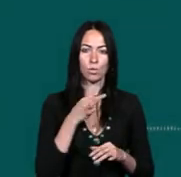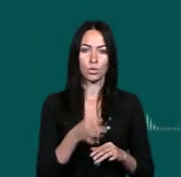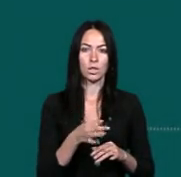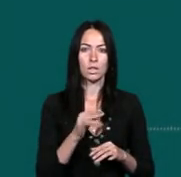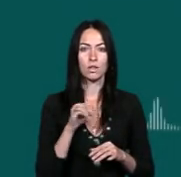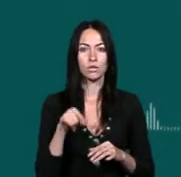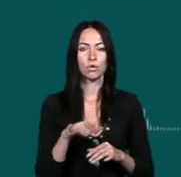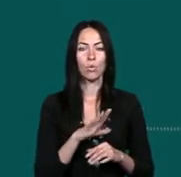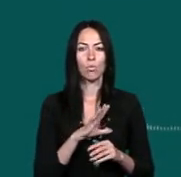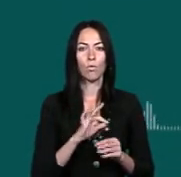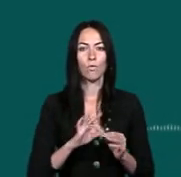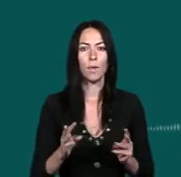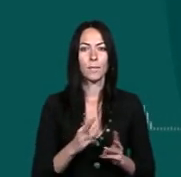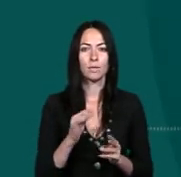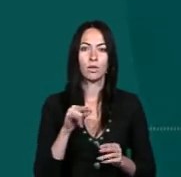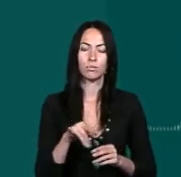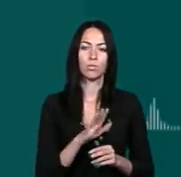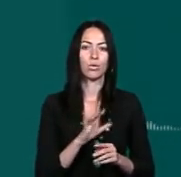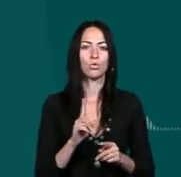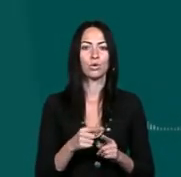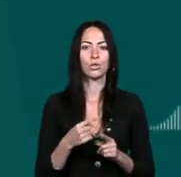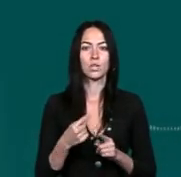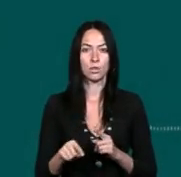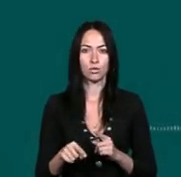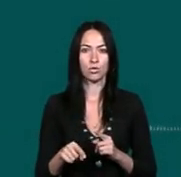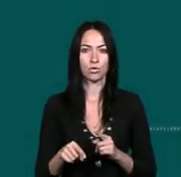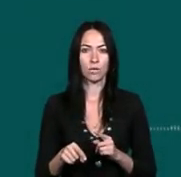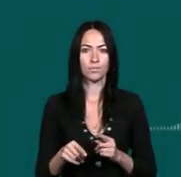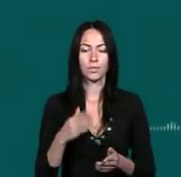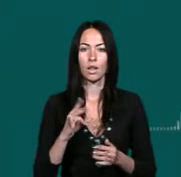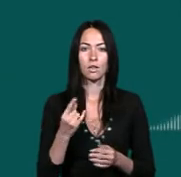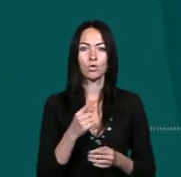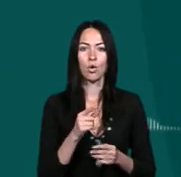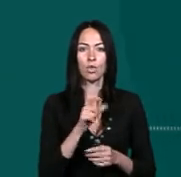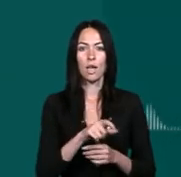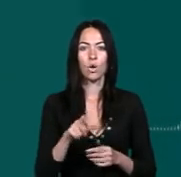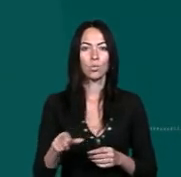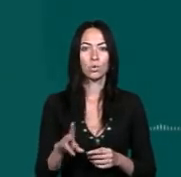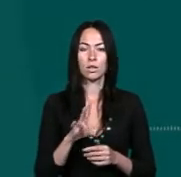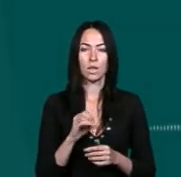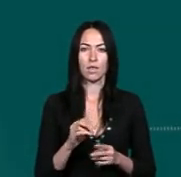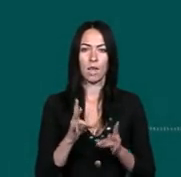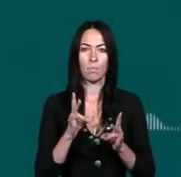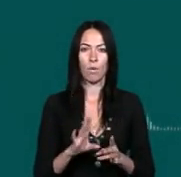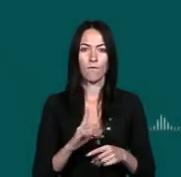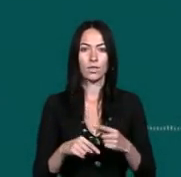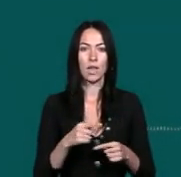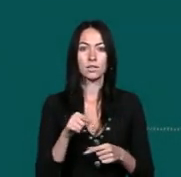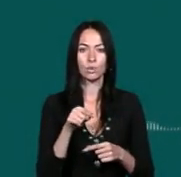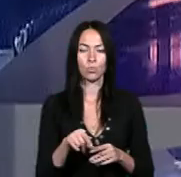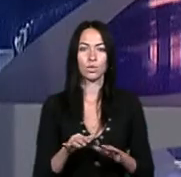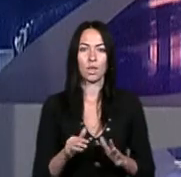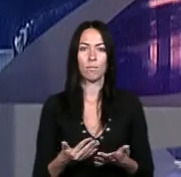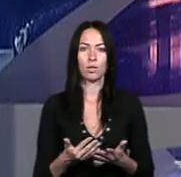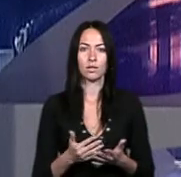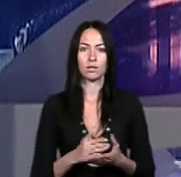чи то був підпал, чи то було щось інше. Жодна людина не постраждала внаслідок цієї події.